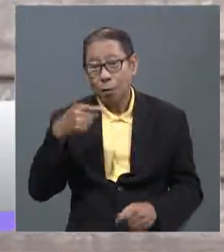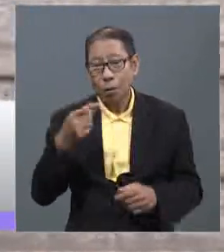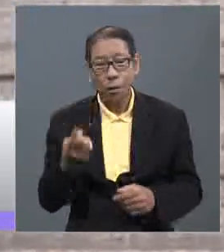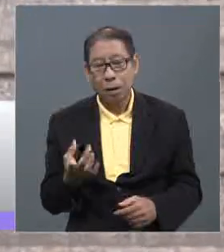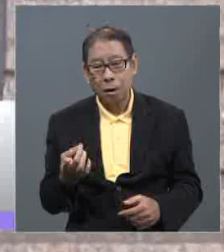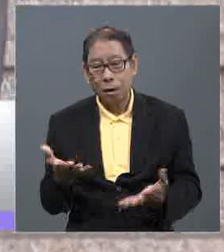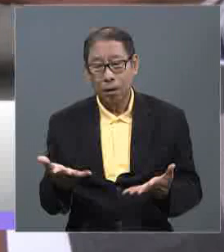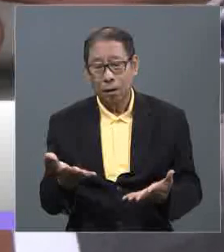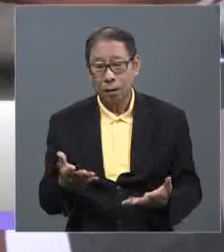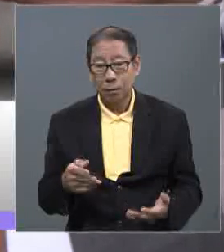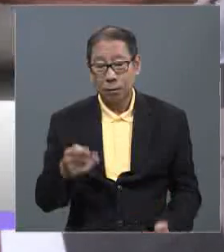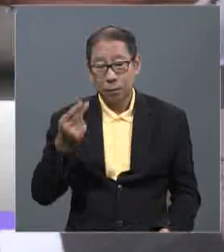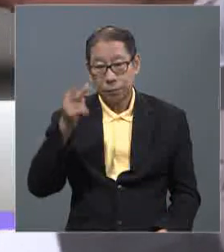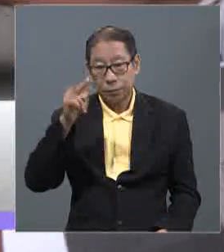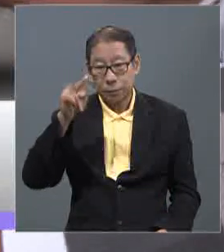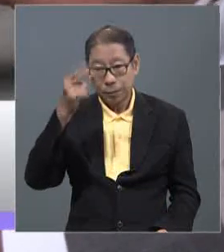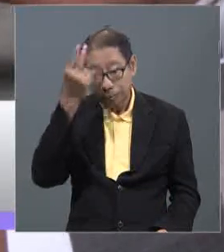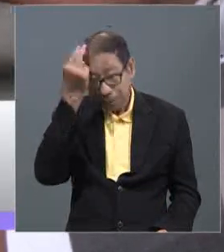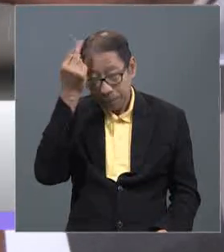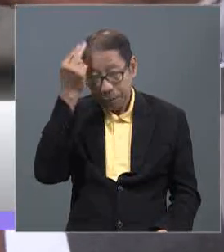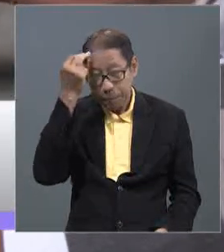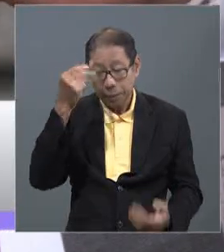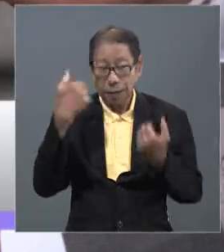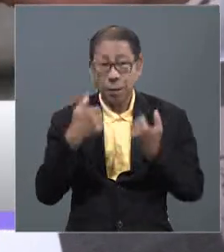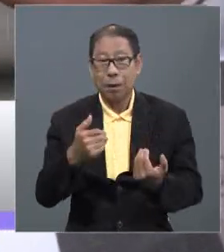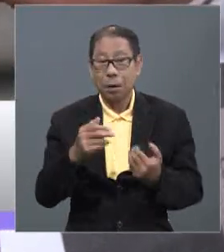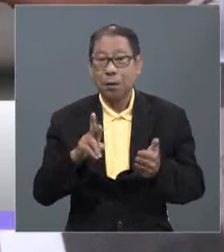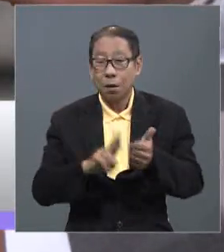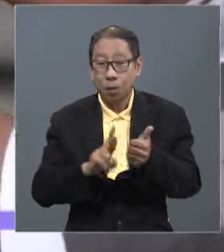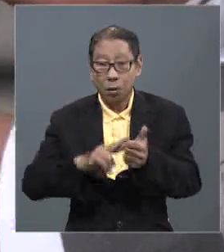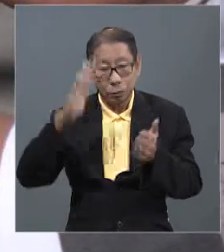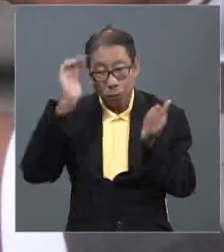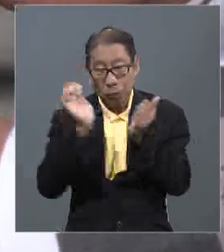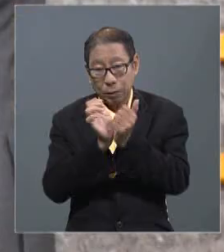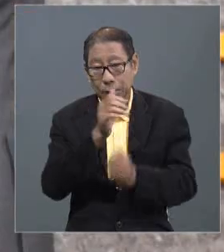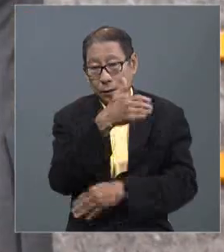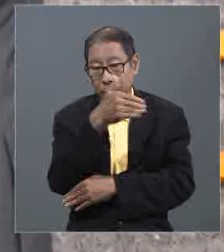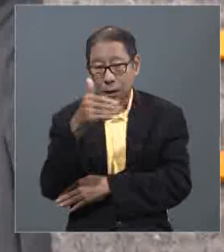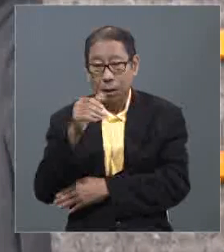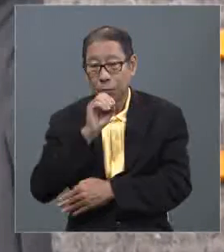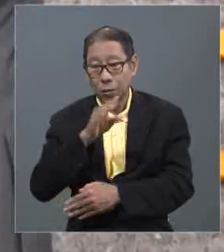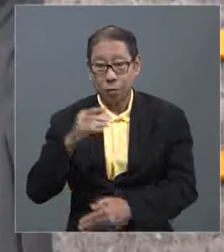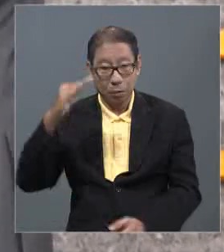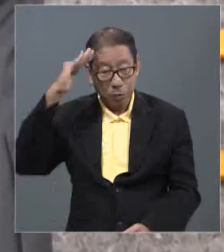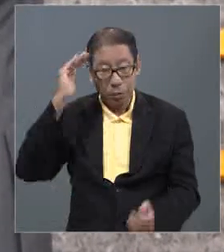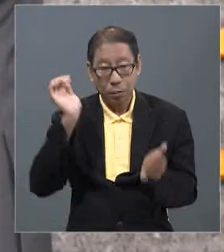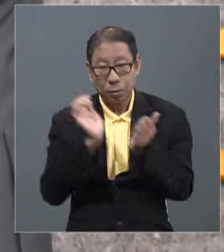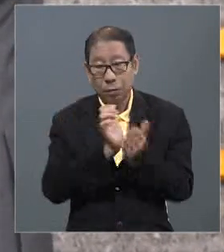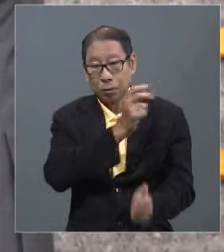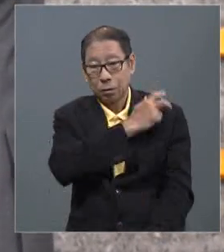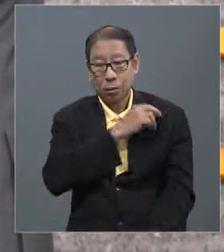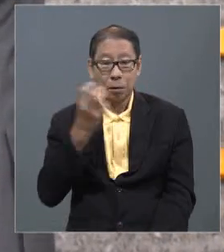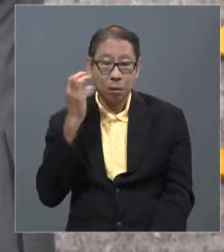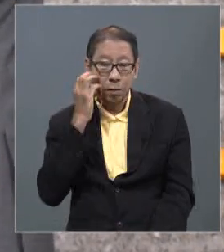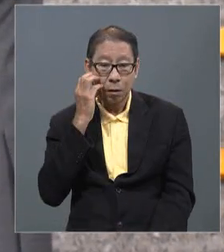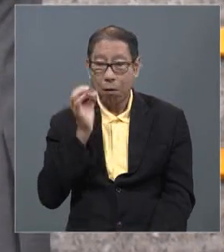ายนะพลตำรวจเอกกิตรัตน์พันเพชรรองผู้บัญชาการตำรวจแห่งชาติกล่าวถึงเรื่องที่บิ๊กโจ๊กไปร้องกับปปช.เพื่อเอาผิดการออกคำ